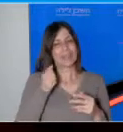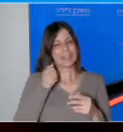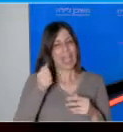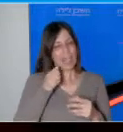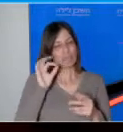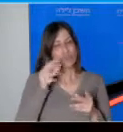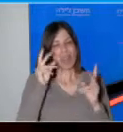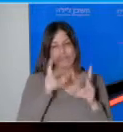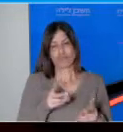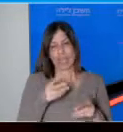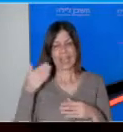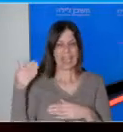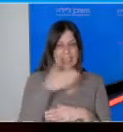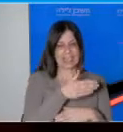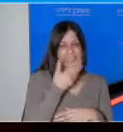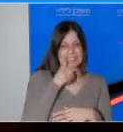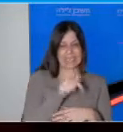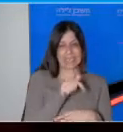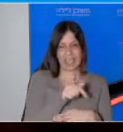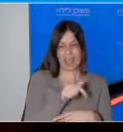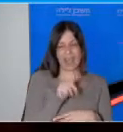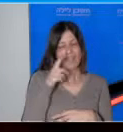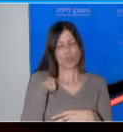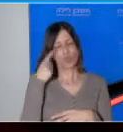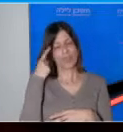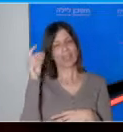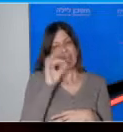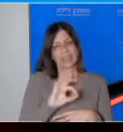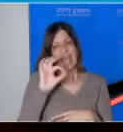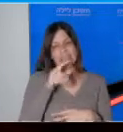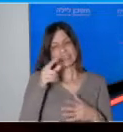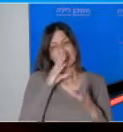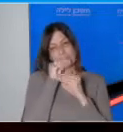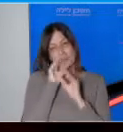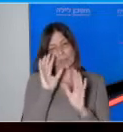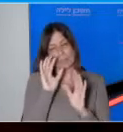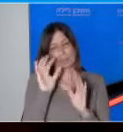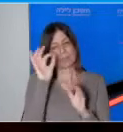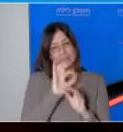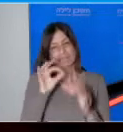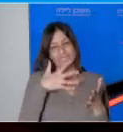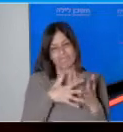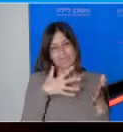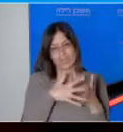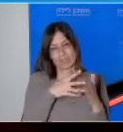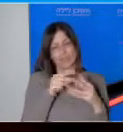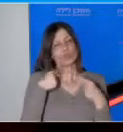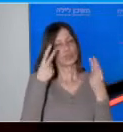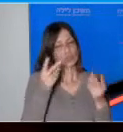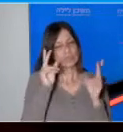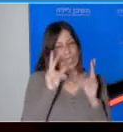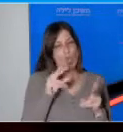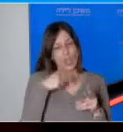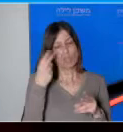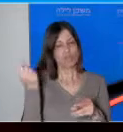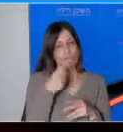לאפשר להם להיכנס לארץ, אבל אני יודעת שזה עדיין בדיבורים, עדיין בבחינה. שוב, זה יכול להיות כבר